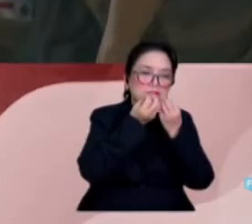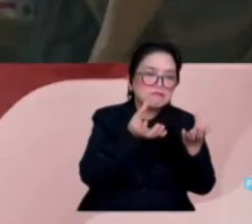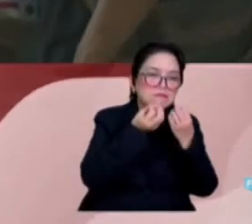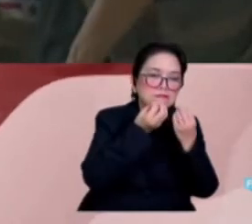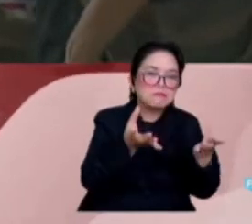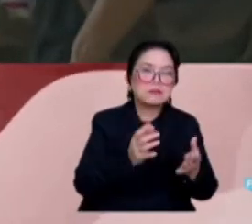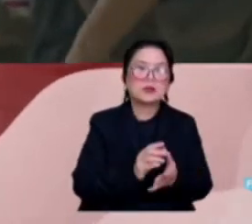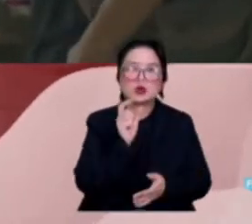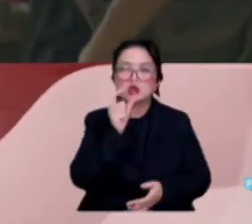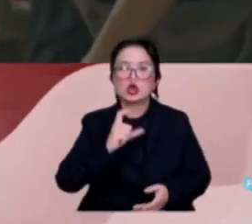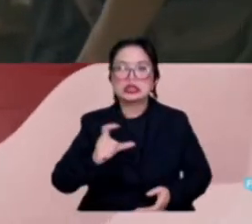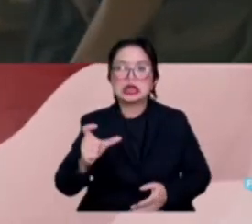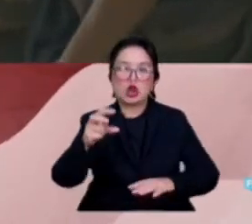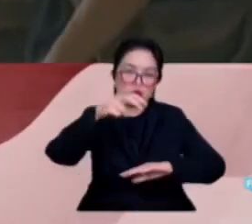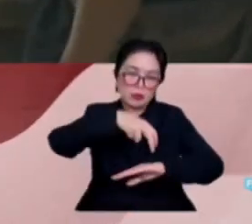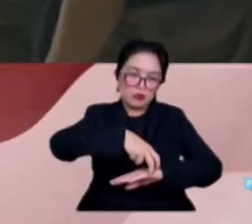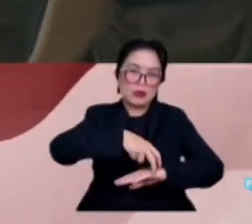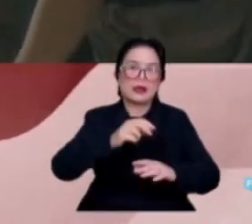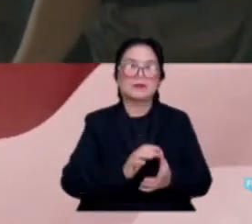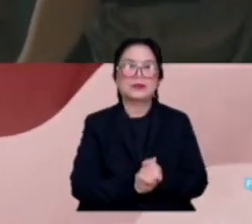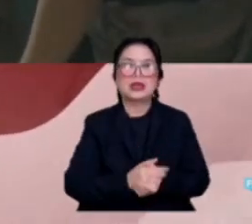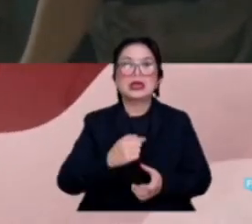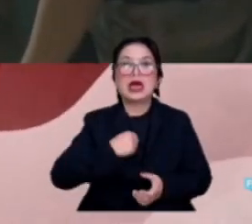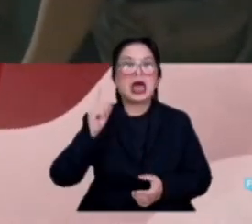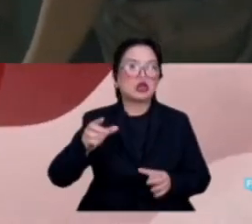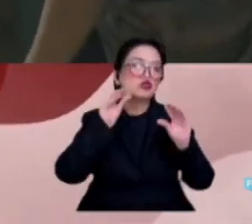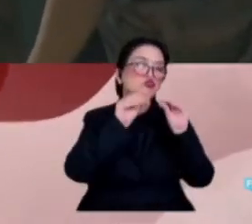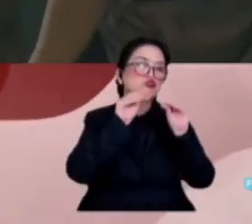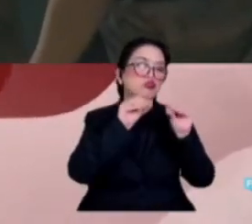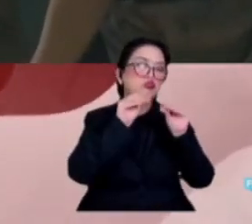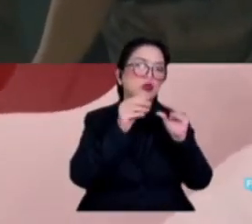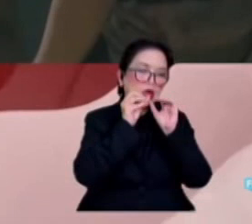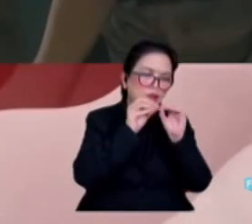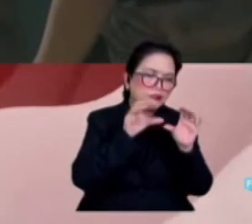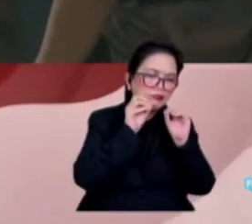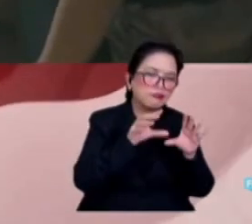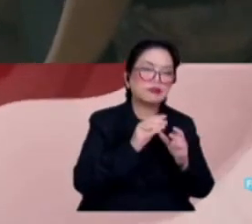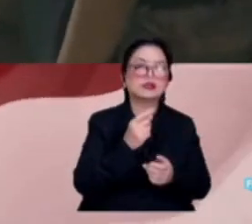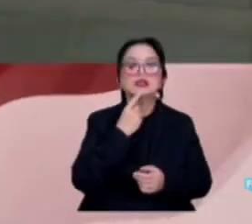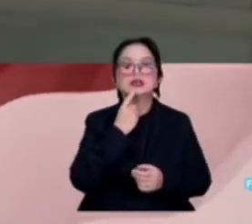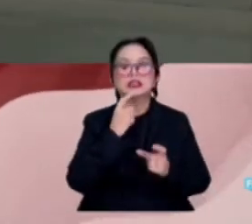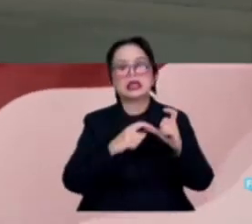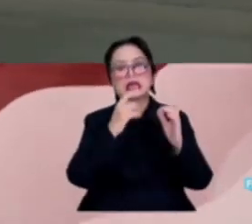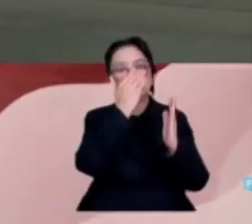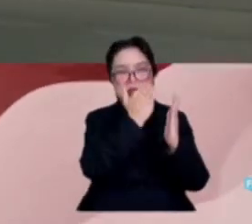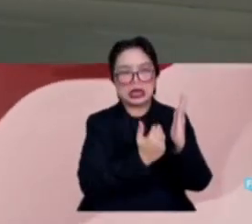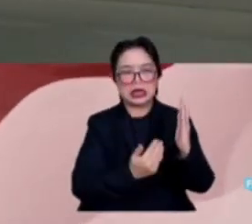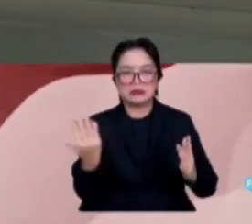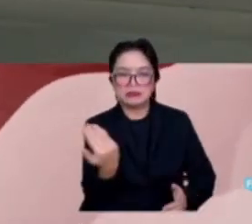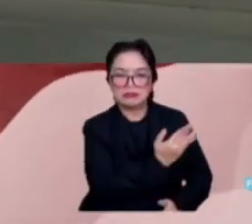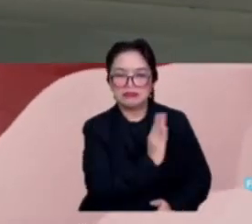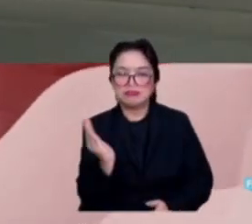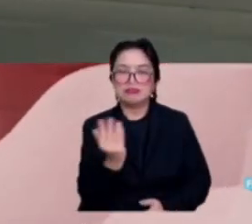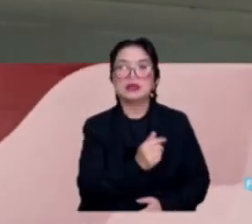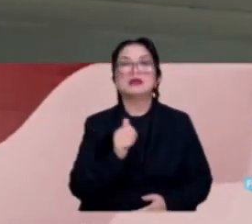para calon penumpang mempunyai literasi dan edukasi itu kuncinya di situ sehingga Semua orang bisa menggunakan